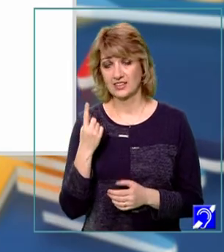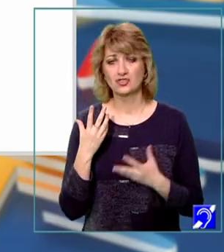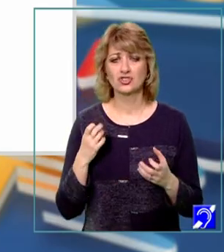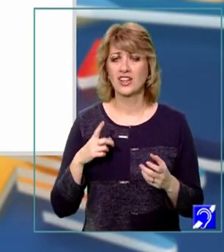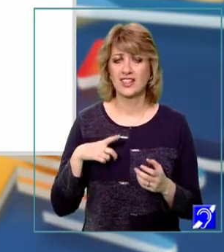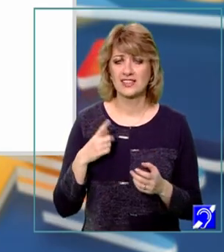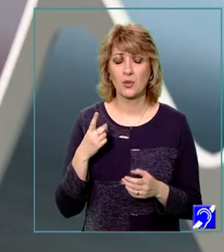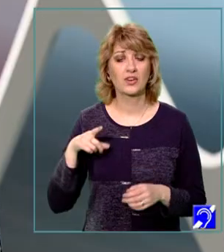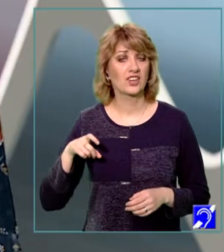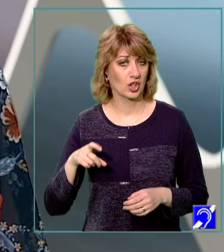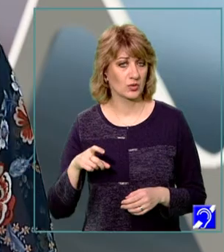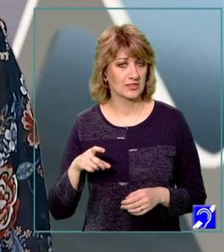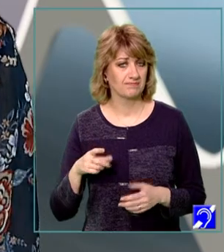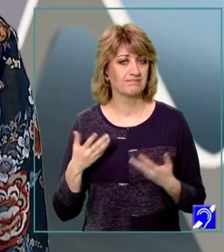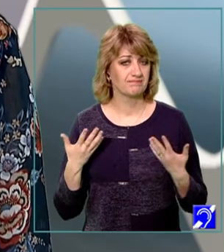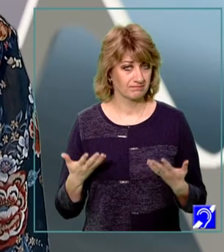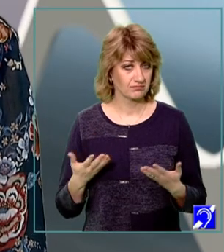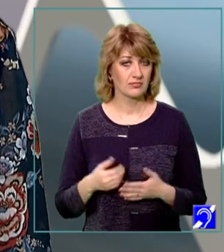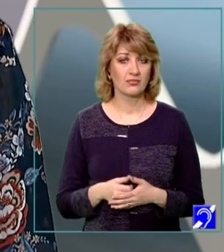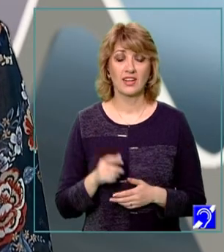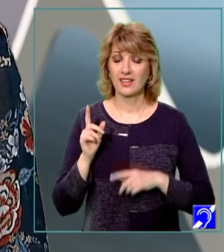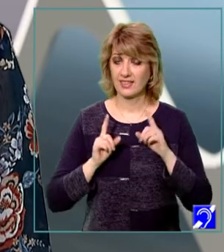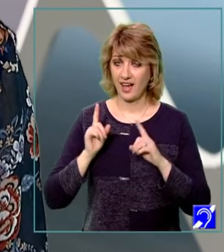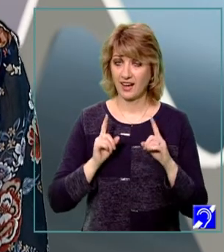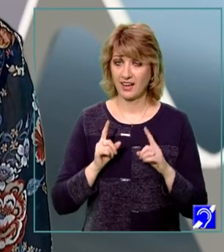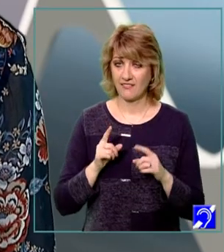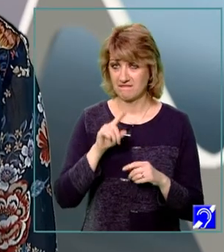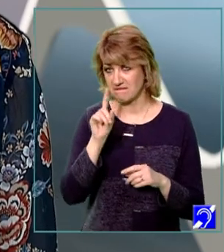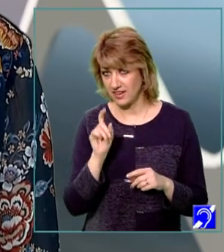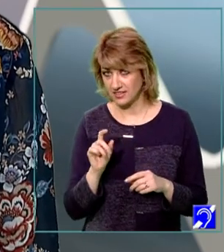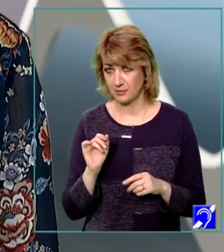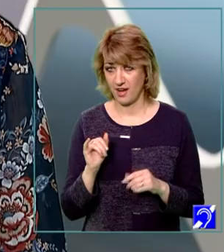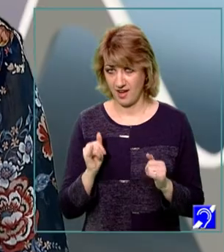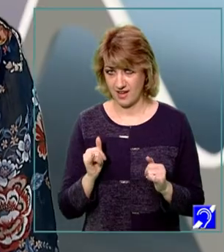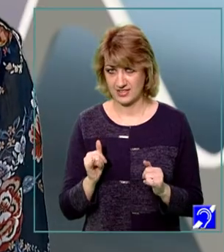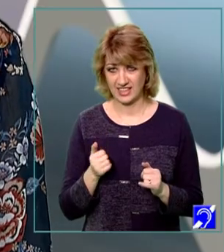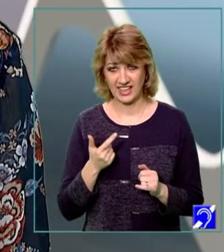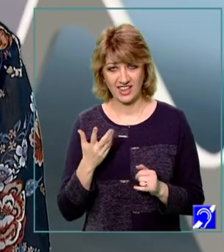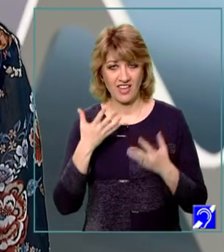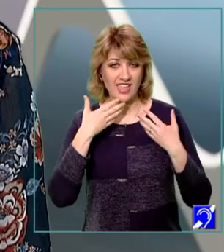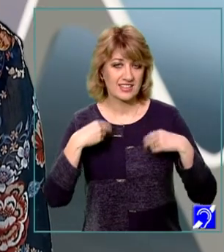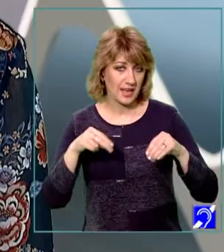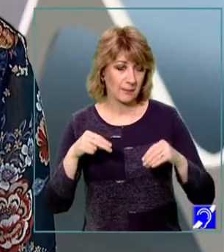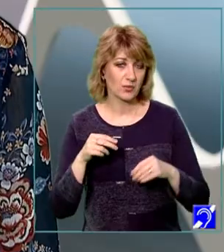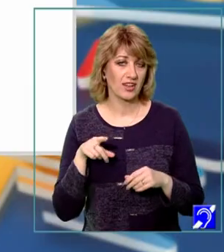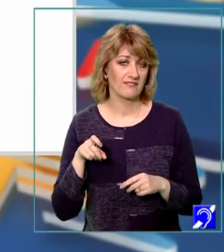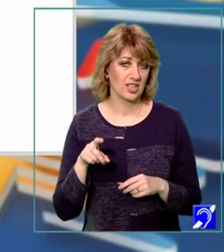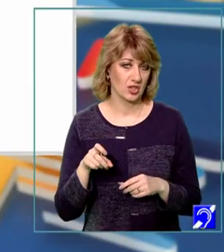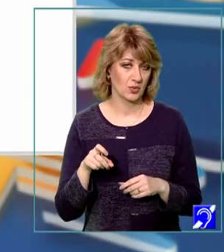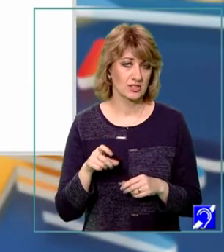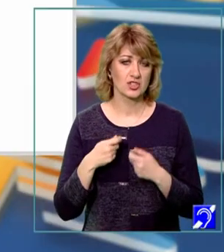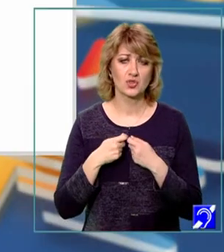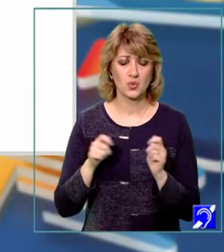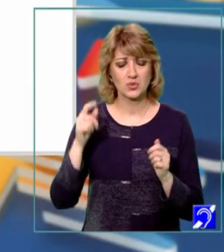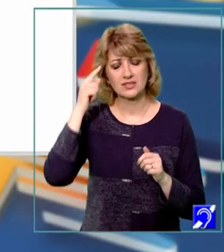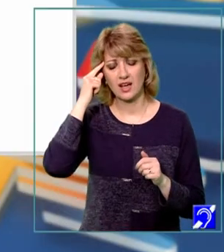acela un virus? Desigur că, dacă v-aș întreba astăzi câteva exemple de virusuri, toată lumea